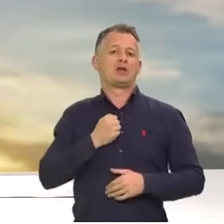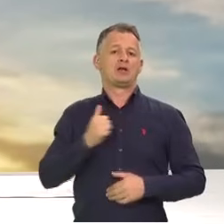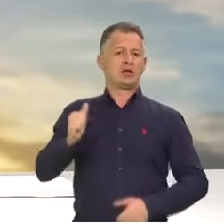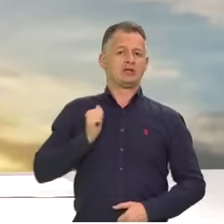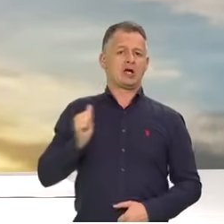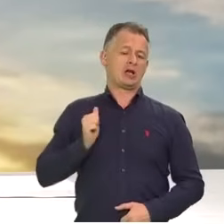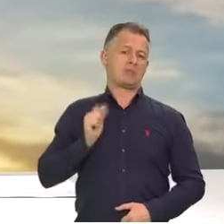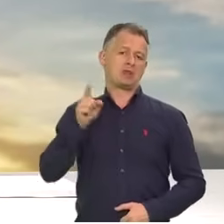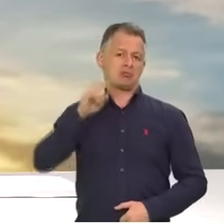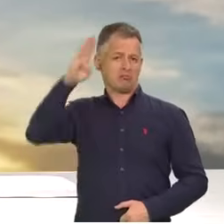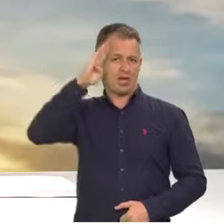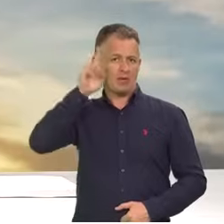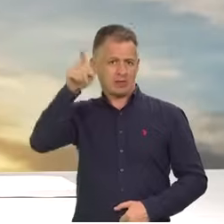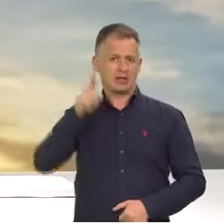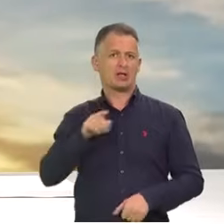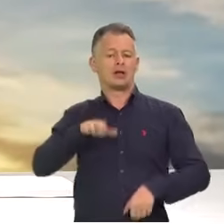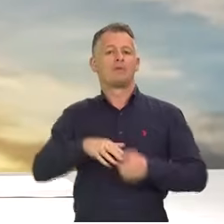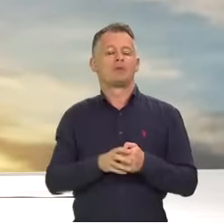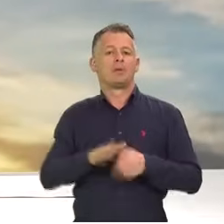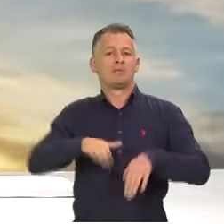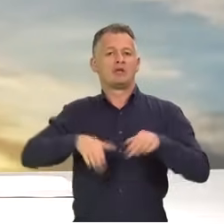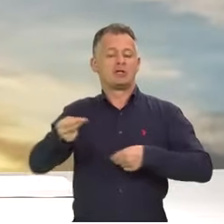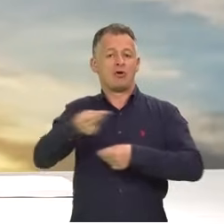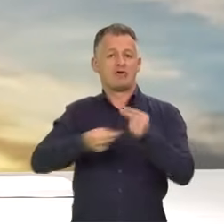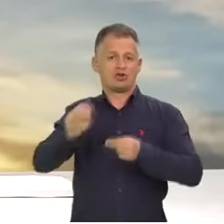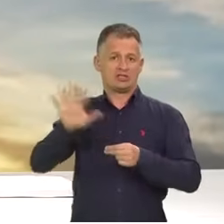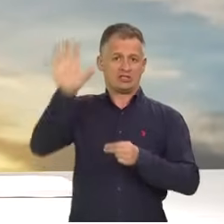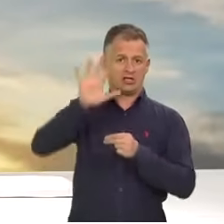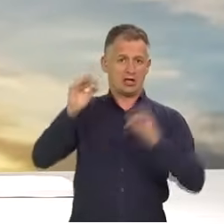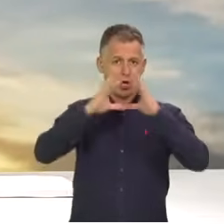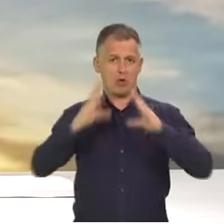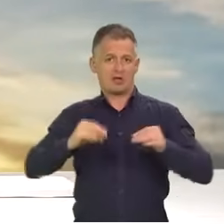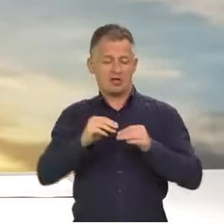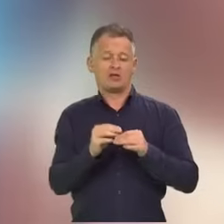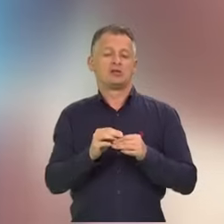mai bine de un an în urmă. Ministerul de Externe se va ocupa de repatriere.